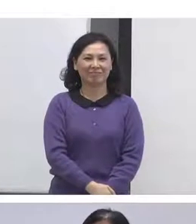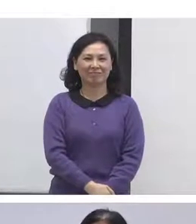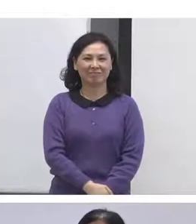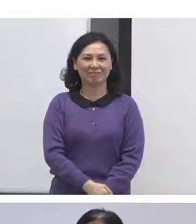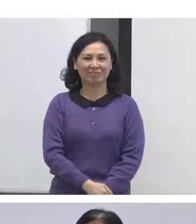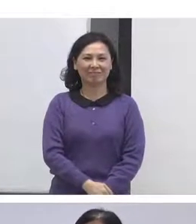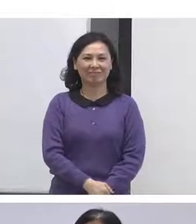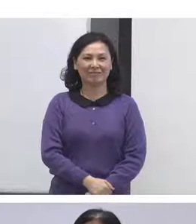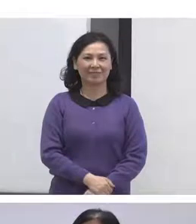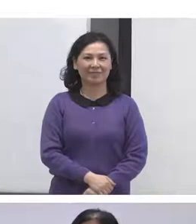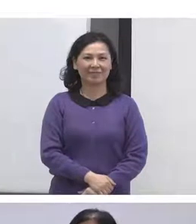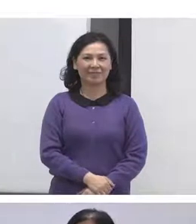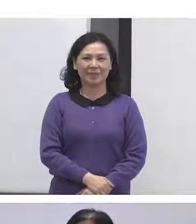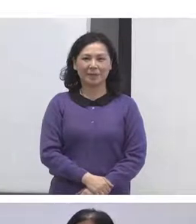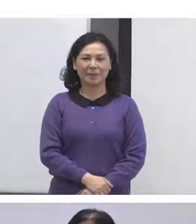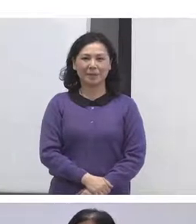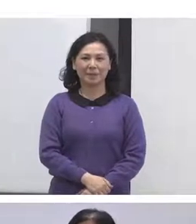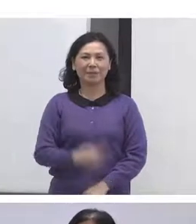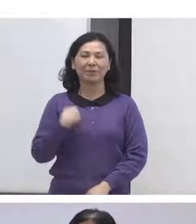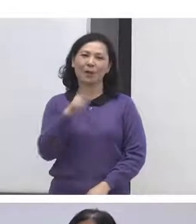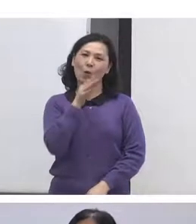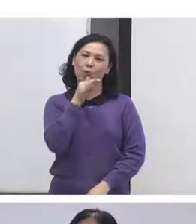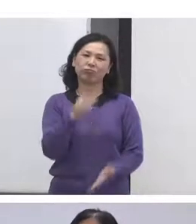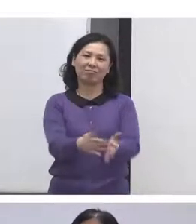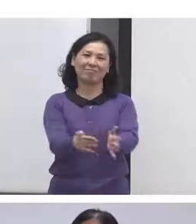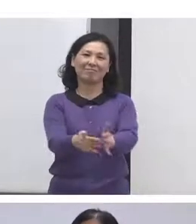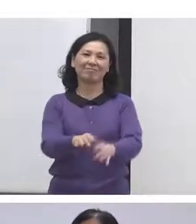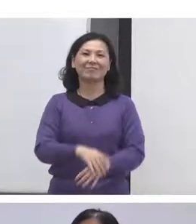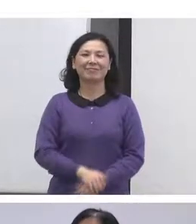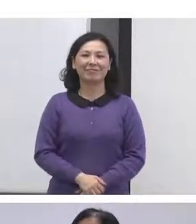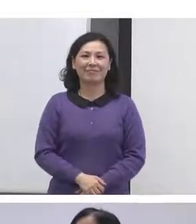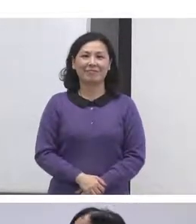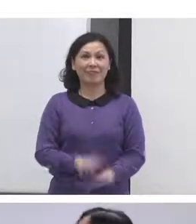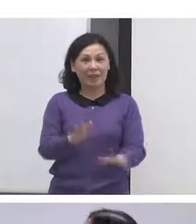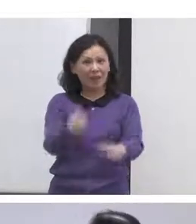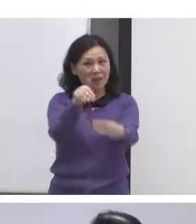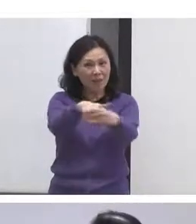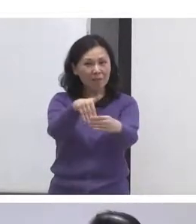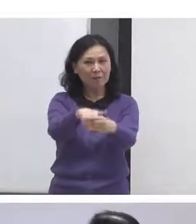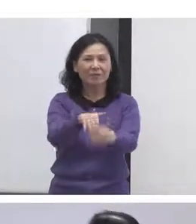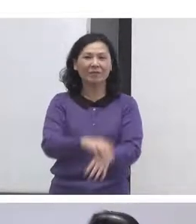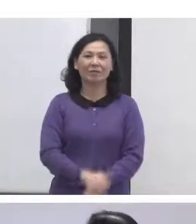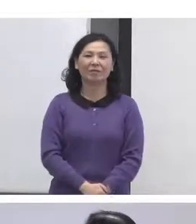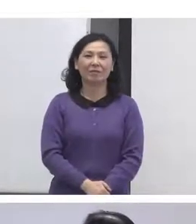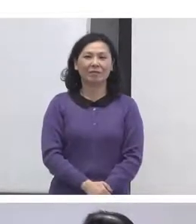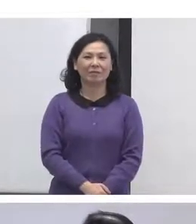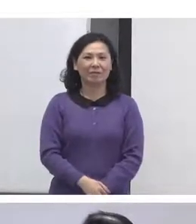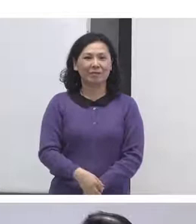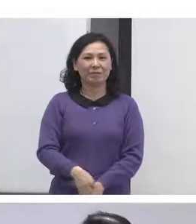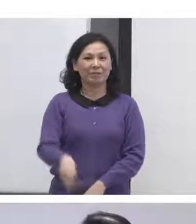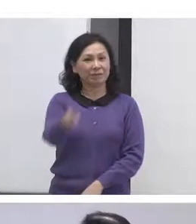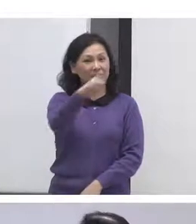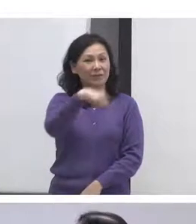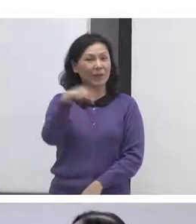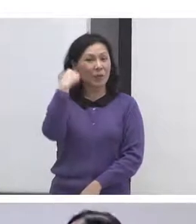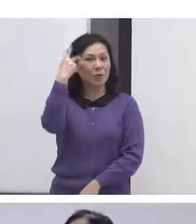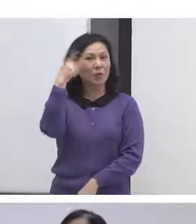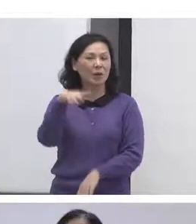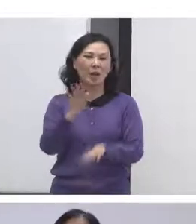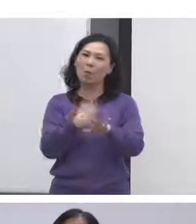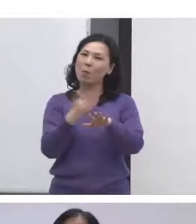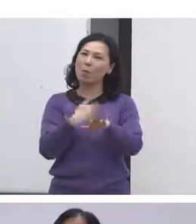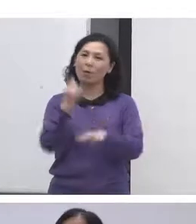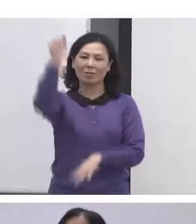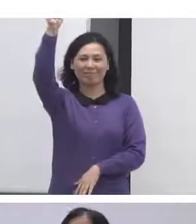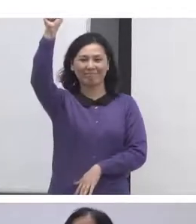对，不是吗？就我讲完了。 现在投票一下，大家觉得不会的举